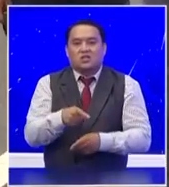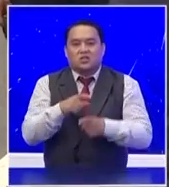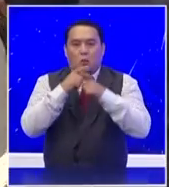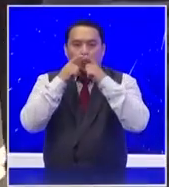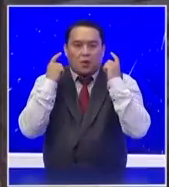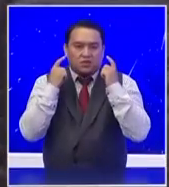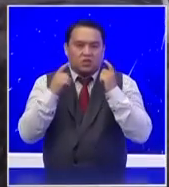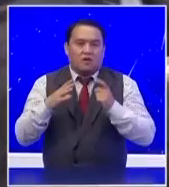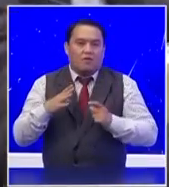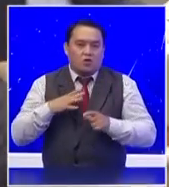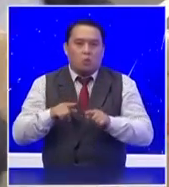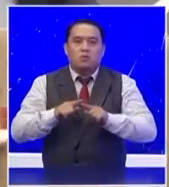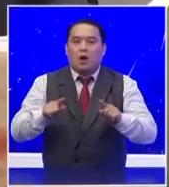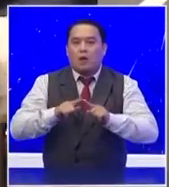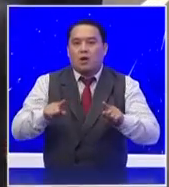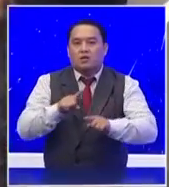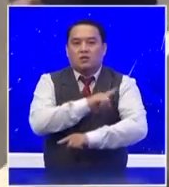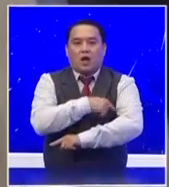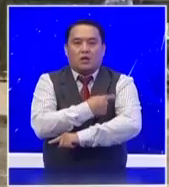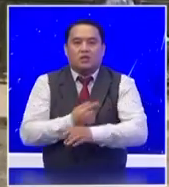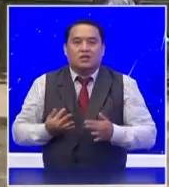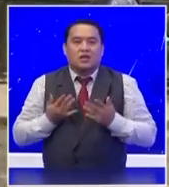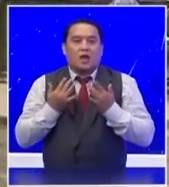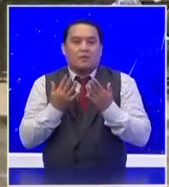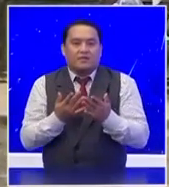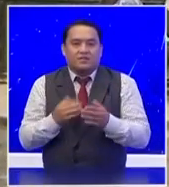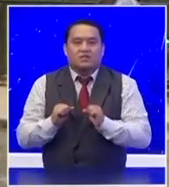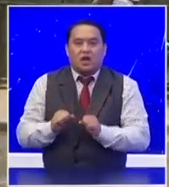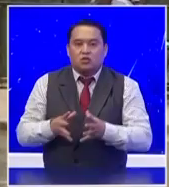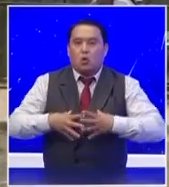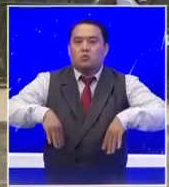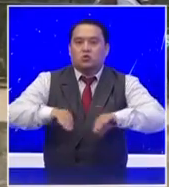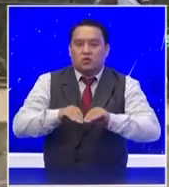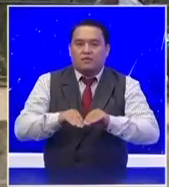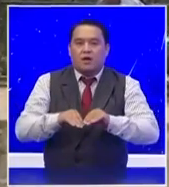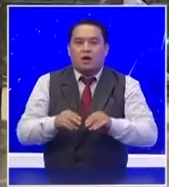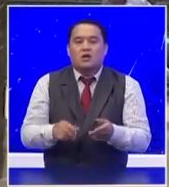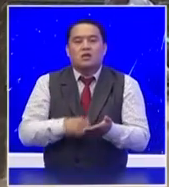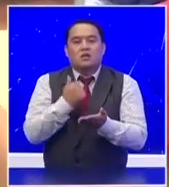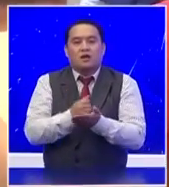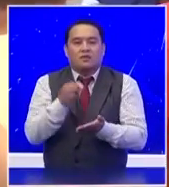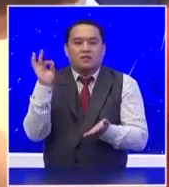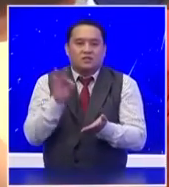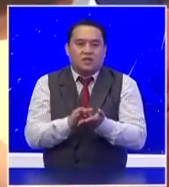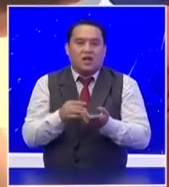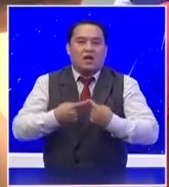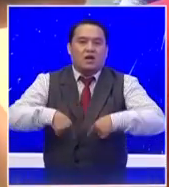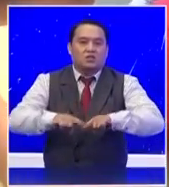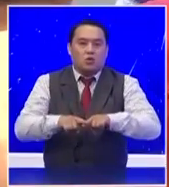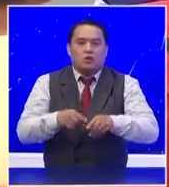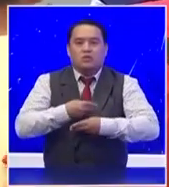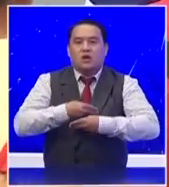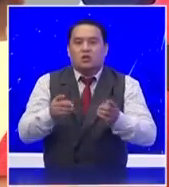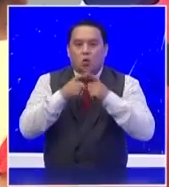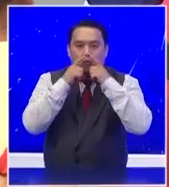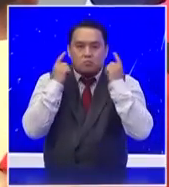средств индивидуальной защиты. Пропаганда санитарных требований и защита общественного здоровья – основная задача организаторов. Помимо раздачи